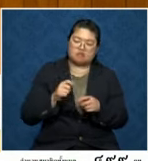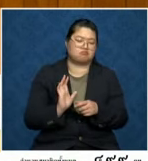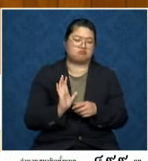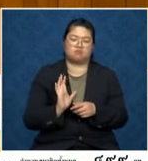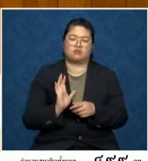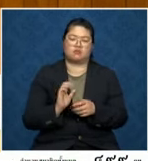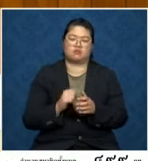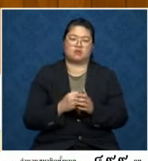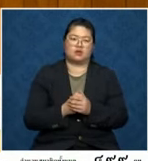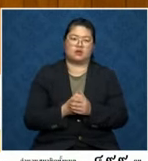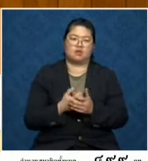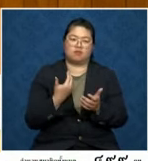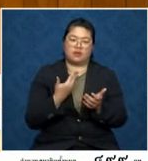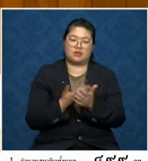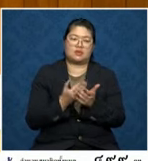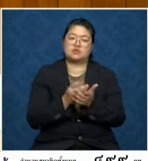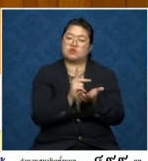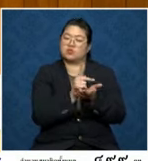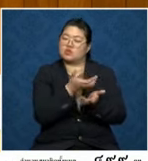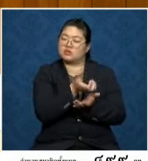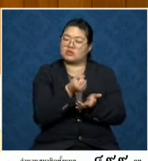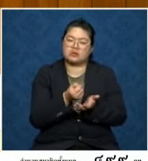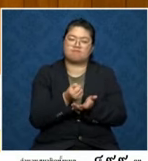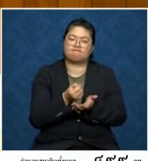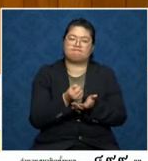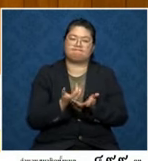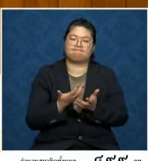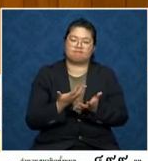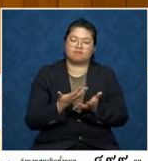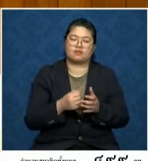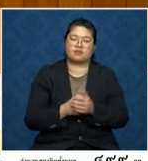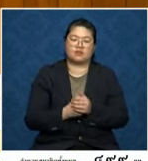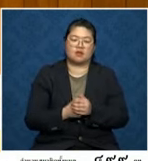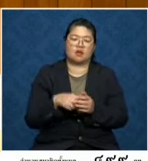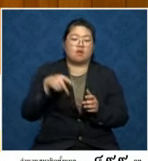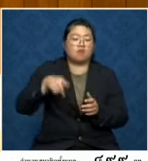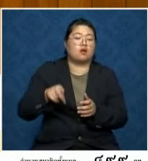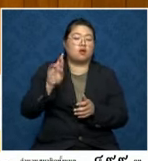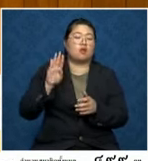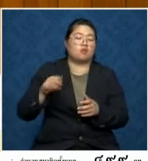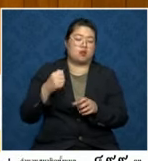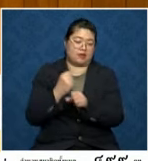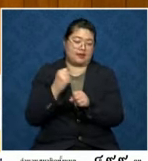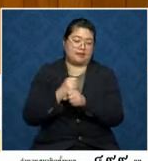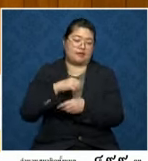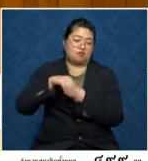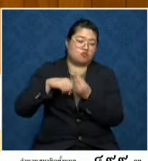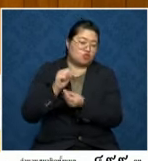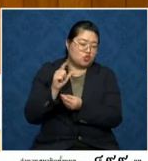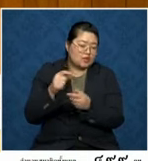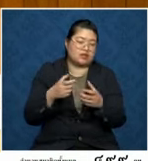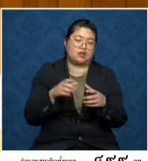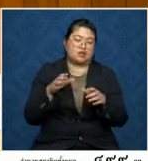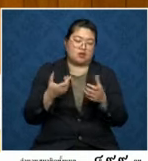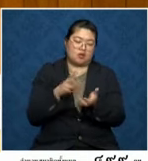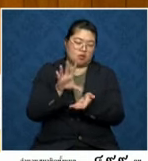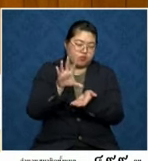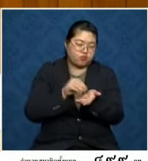อยู่ในความหมายของสินเชื่อซึ่งในกรณีพ.ร.บ.ประกอบธุรกิจข้อมูลบัตรเครดิตข้อมูลเ